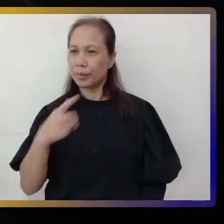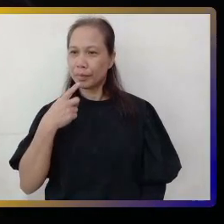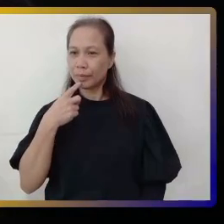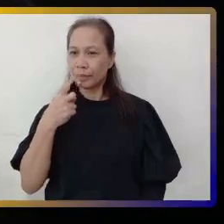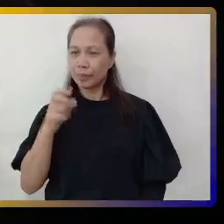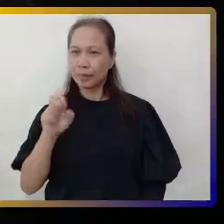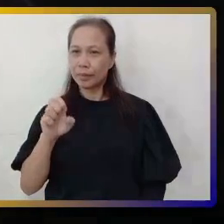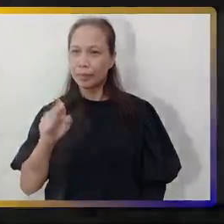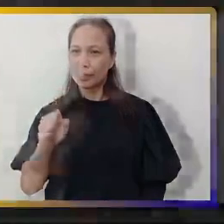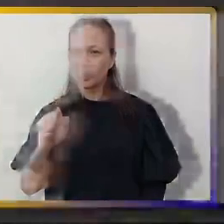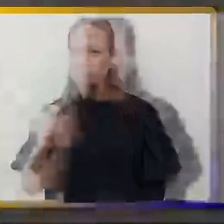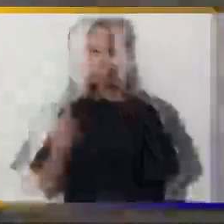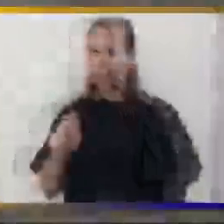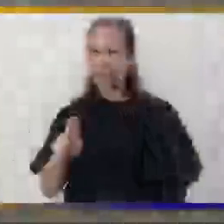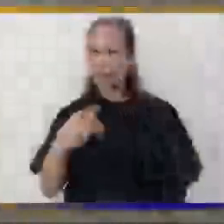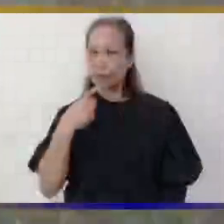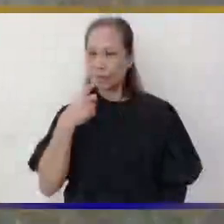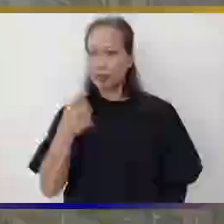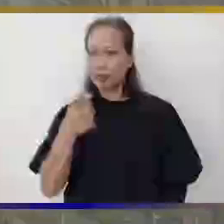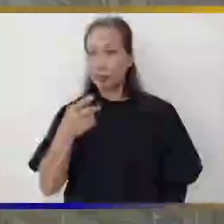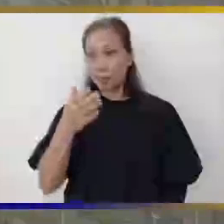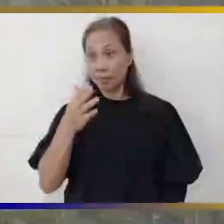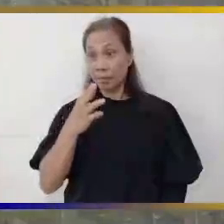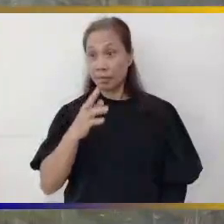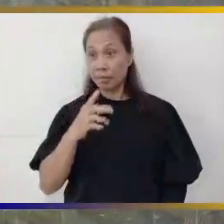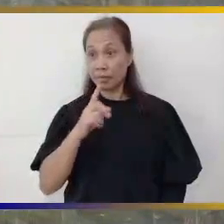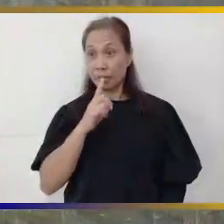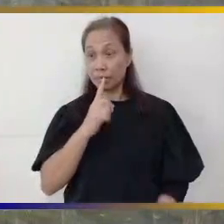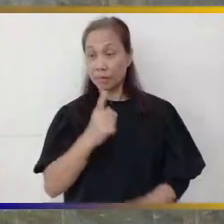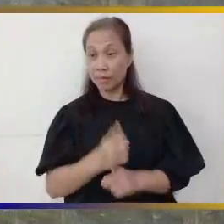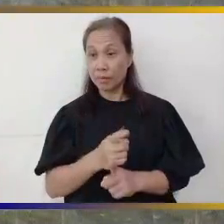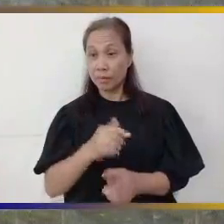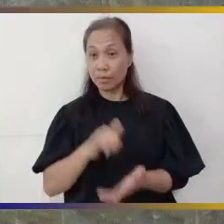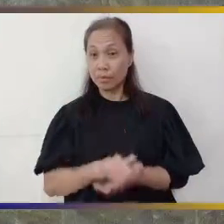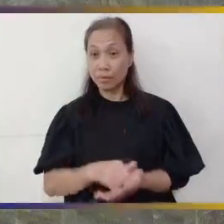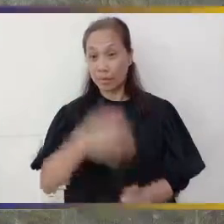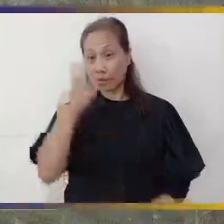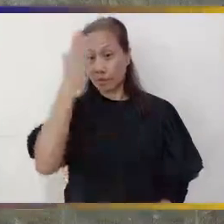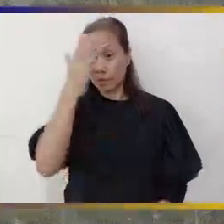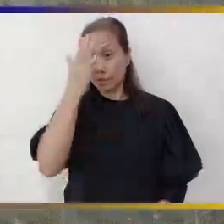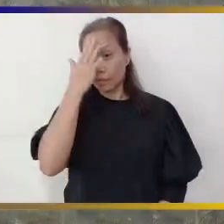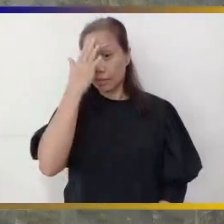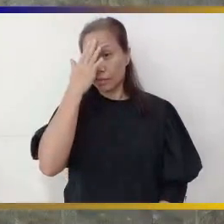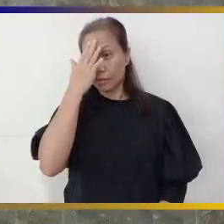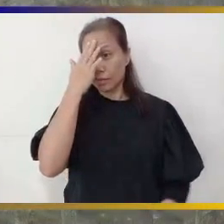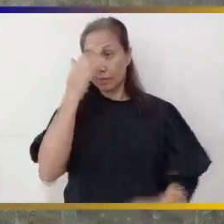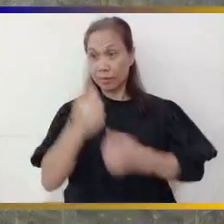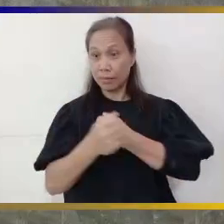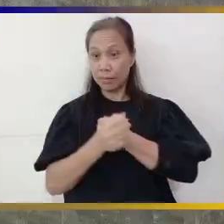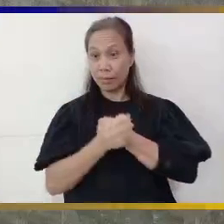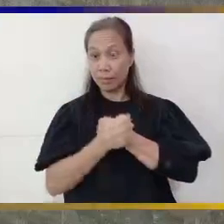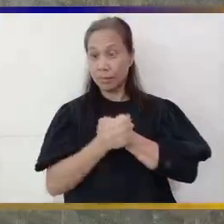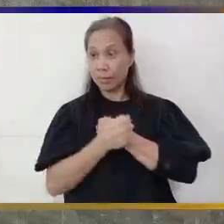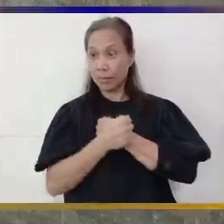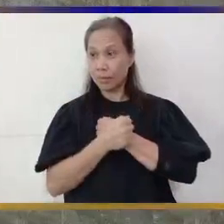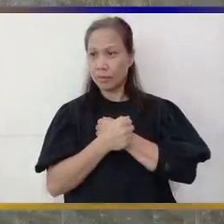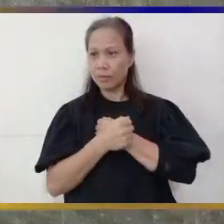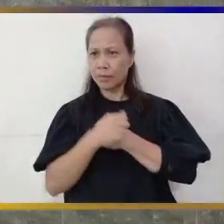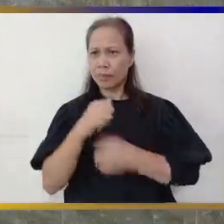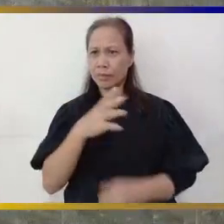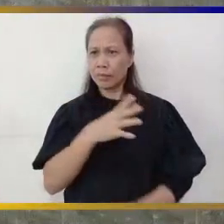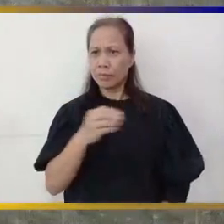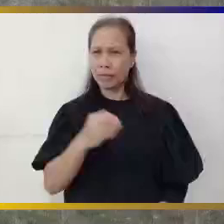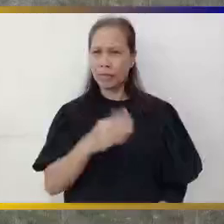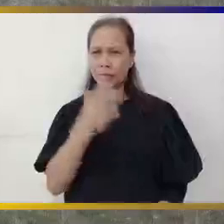ni ba mahal mo si Jacob so ngay nagtatanong ka Jacob Kung mahal kita ngayon k mo ako